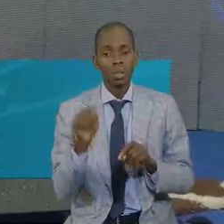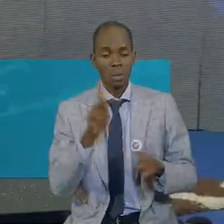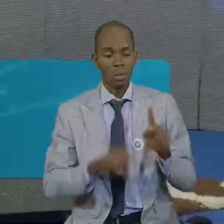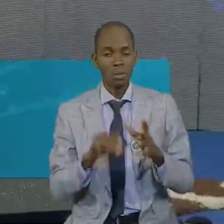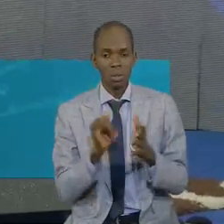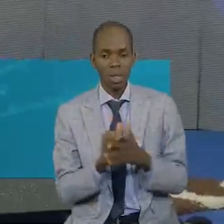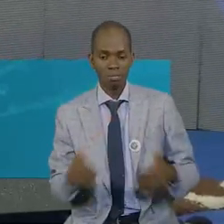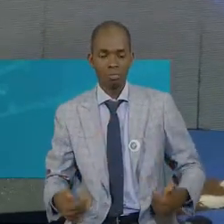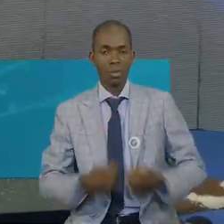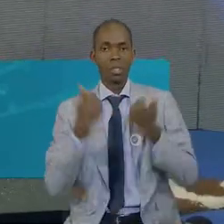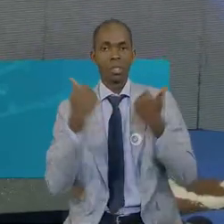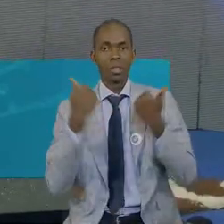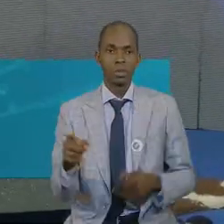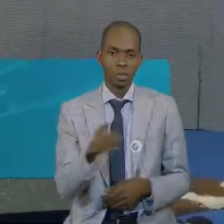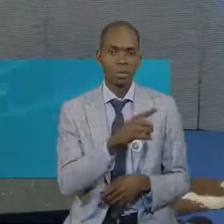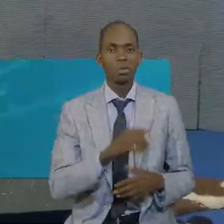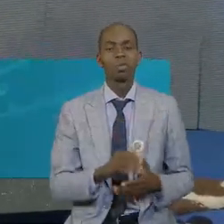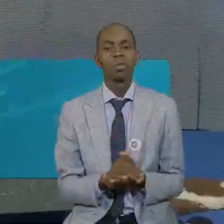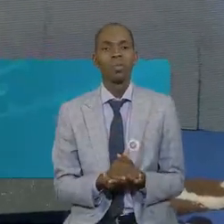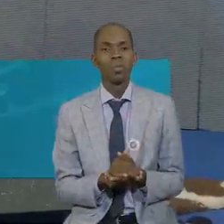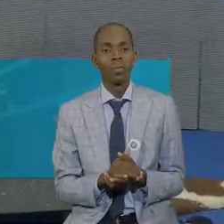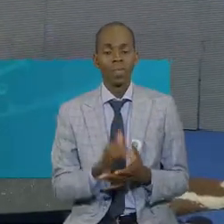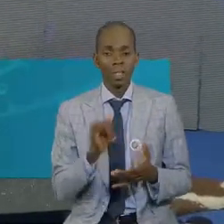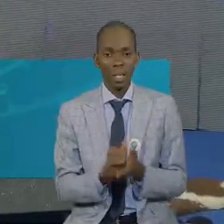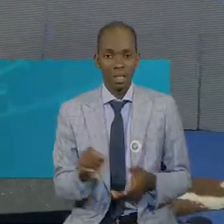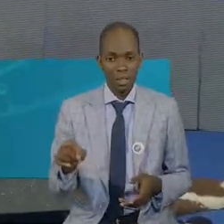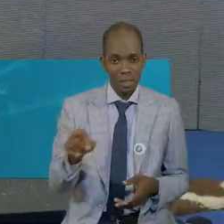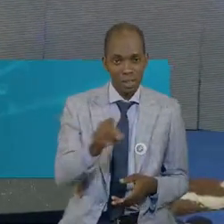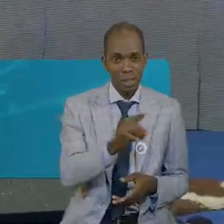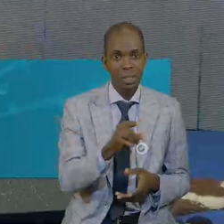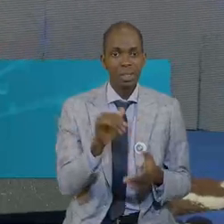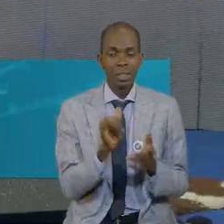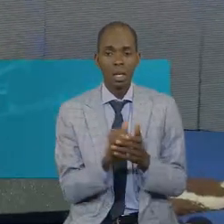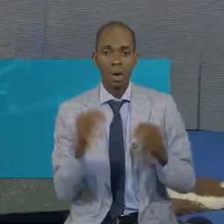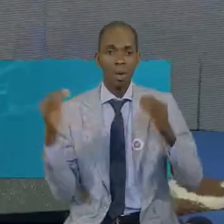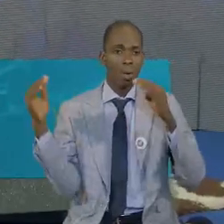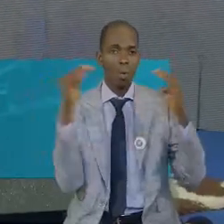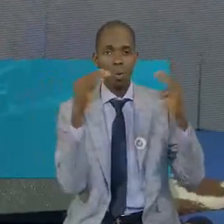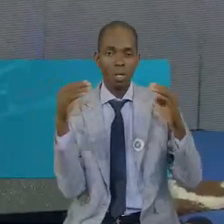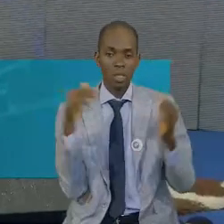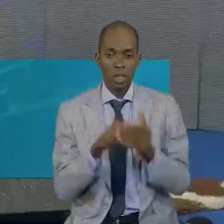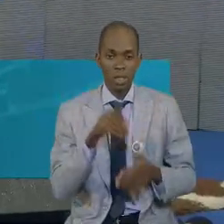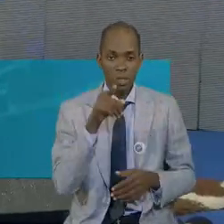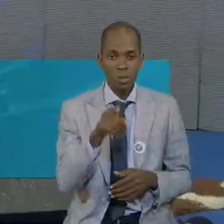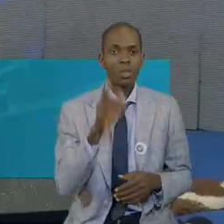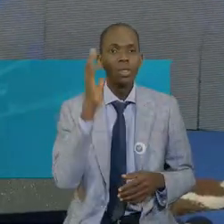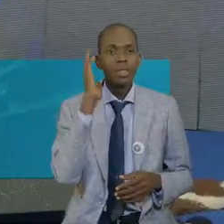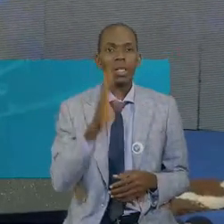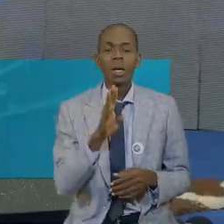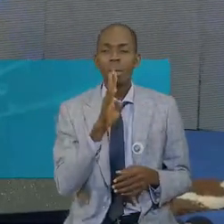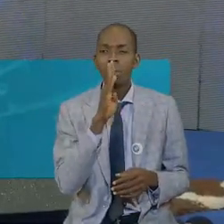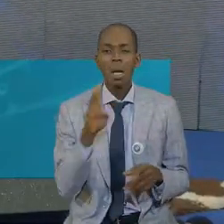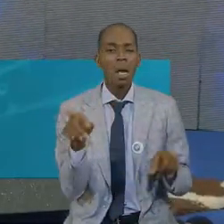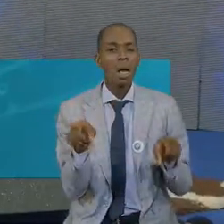thee. Ceux qui te suscitent querelle. That war against thee shall be nothing, shall be